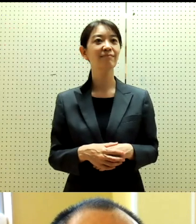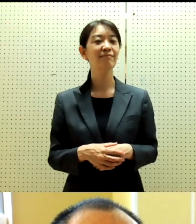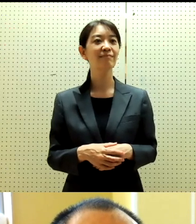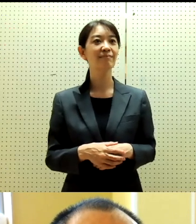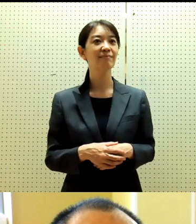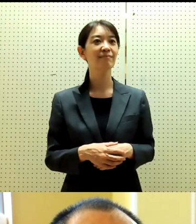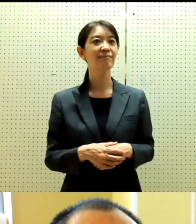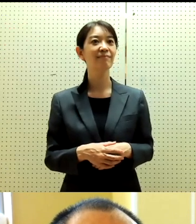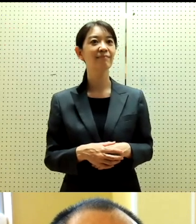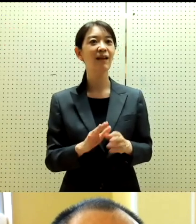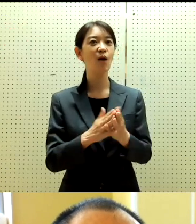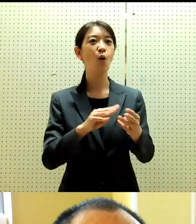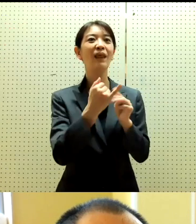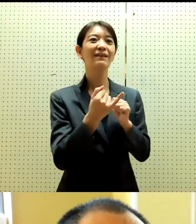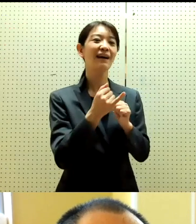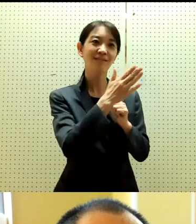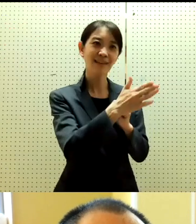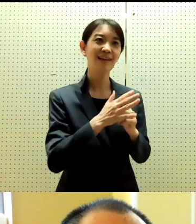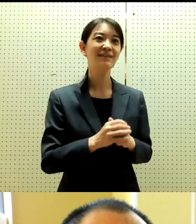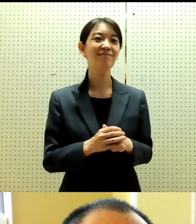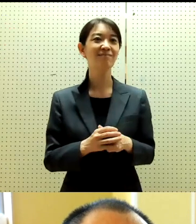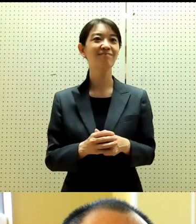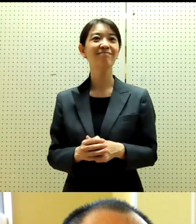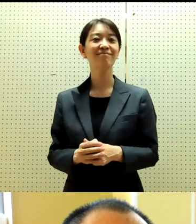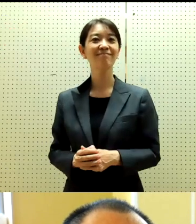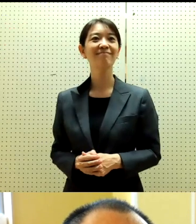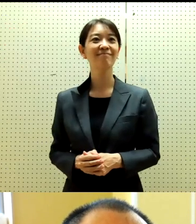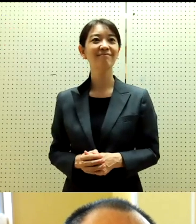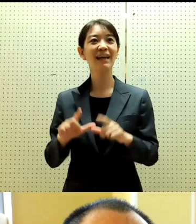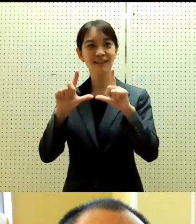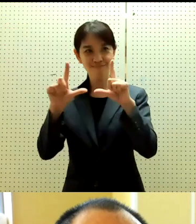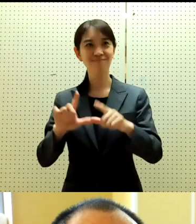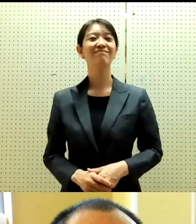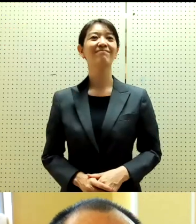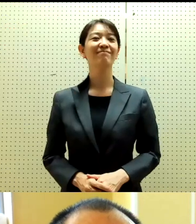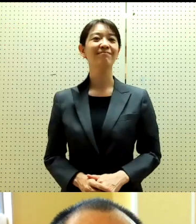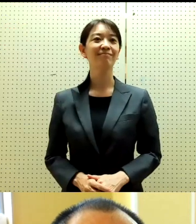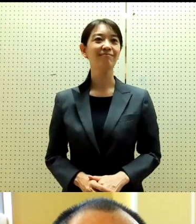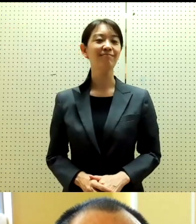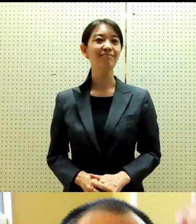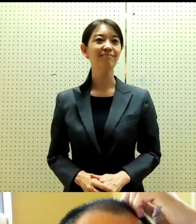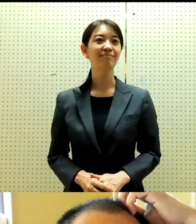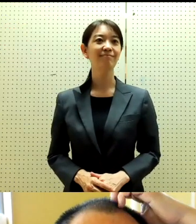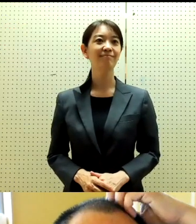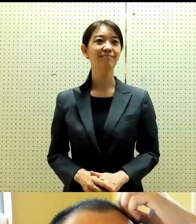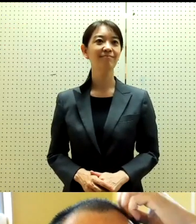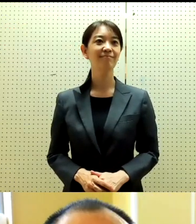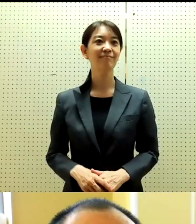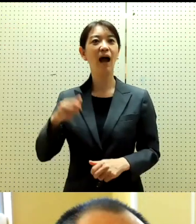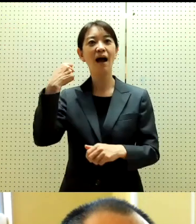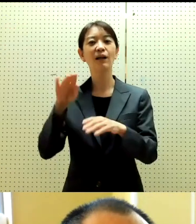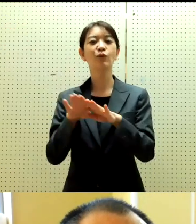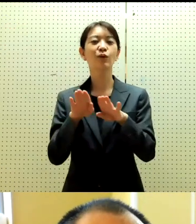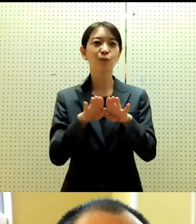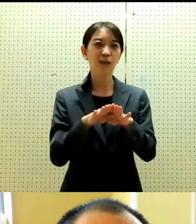はい、聞こえますでしょうか。 聞こえます。 はい、夏休みに入ったので、